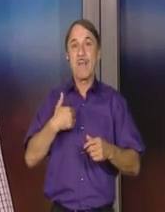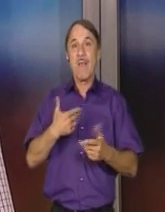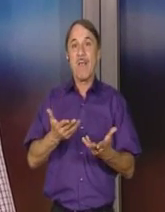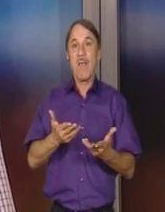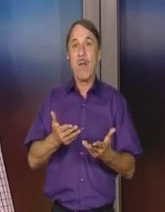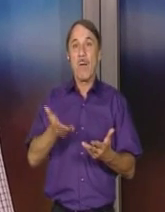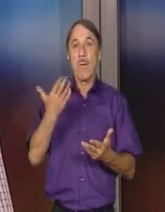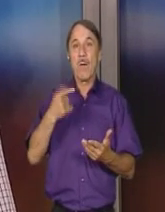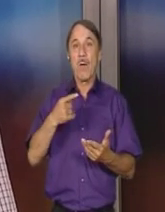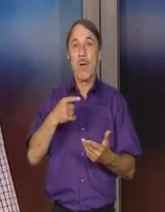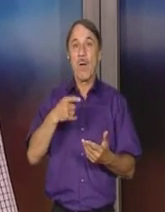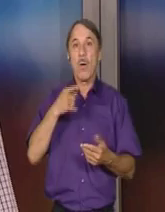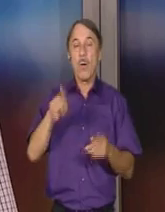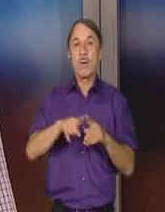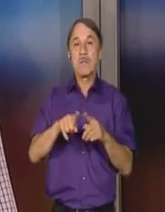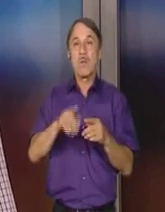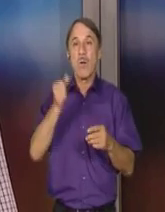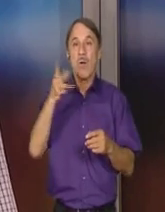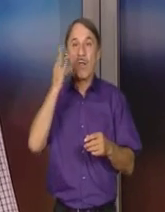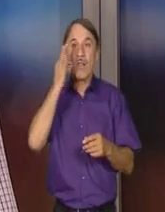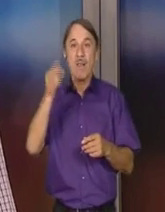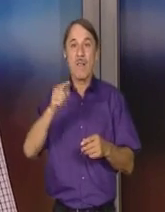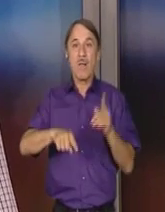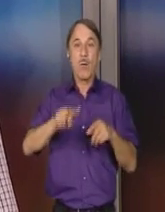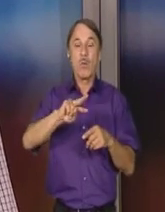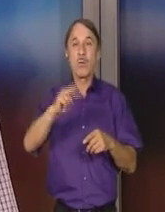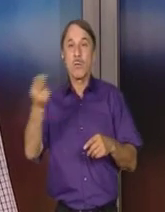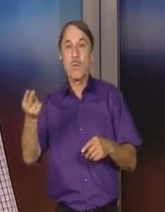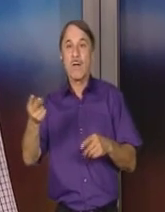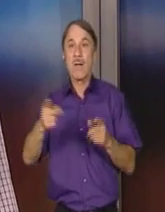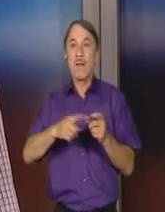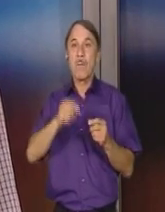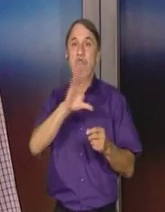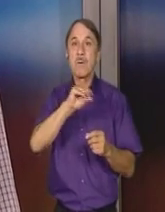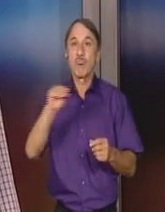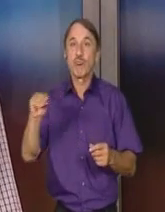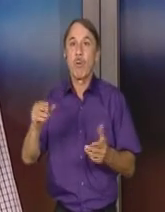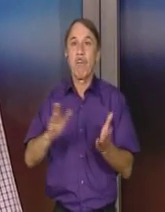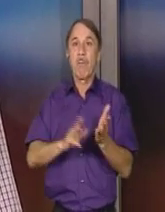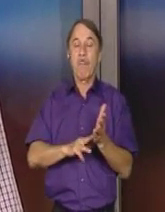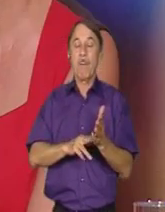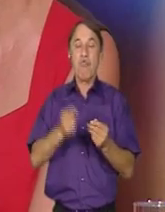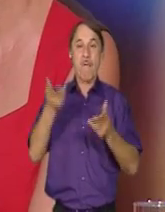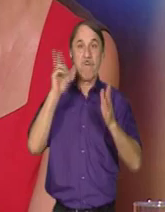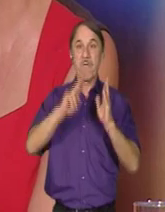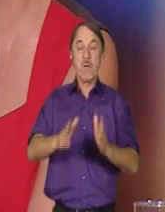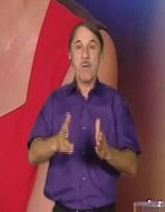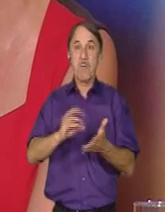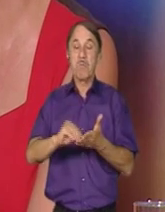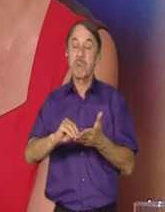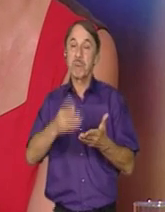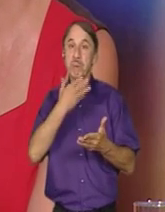su mi prelepe, ova mi je isto draga, ali meni su neke druge draže još, recimo Priča, verovatno